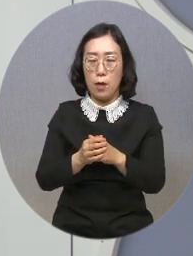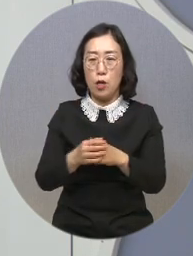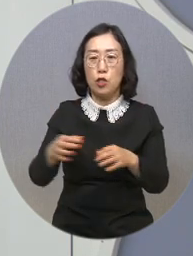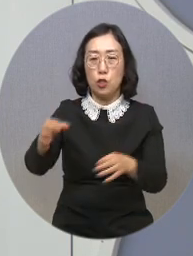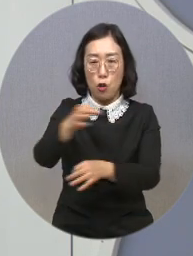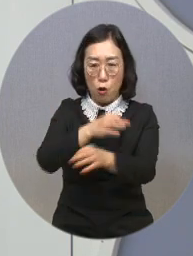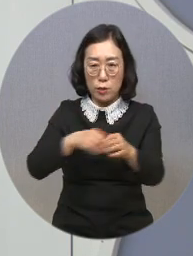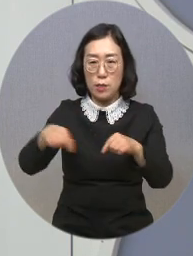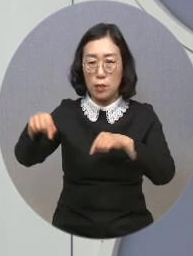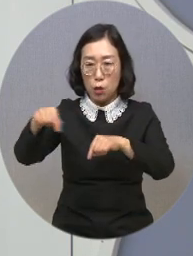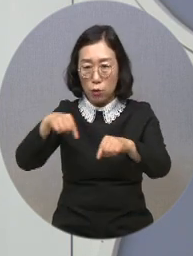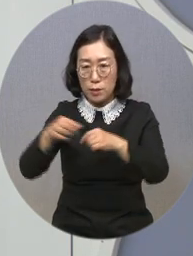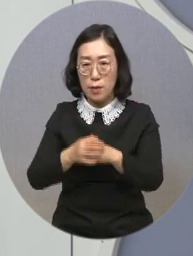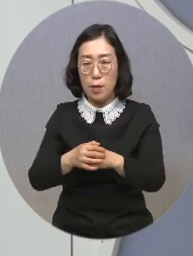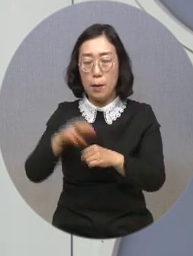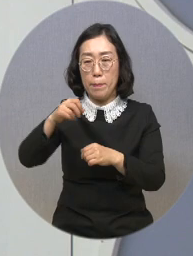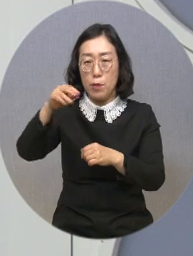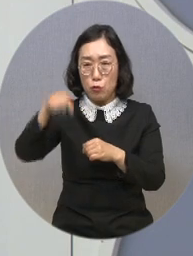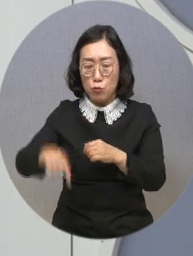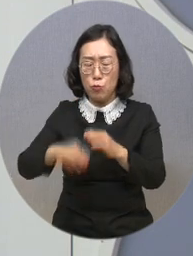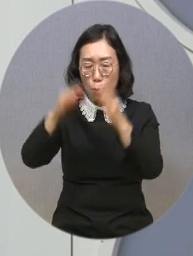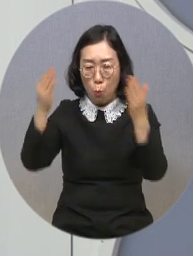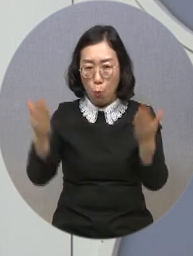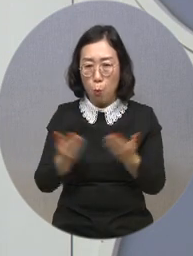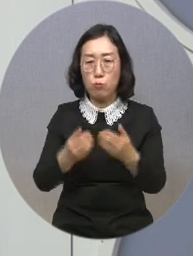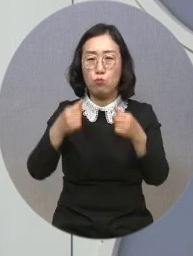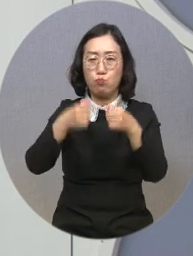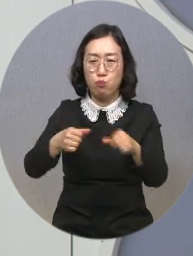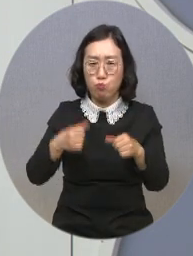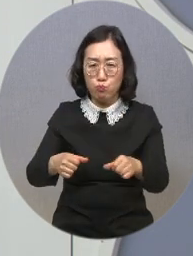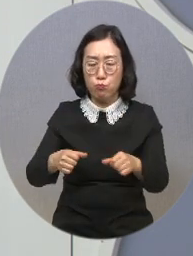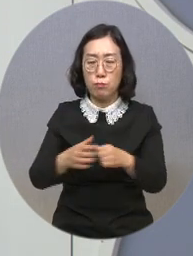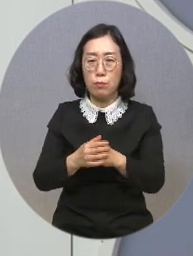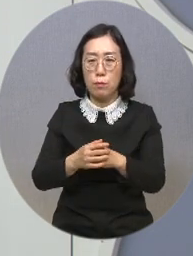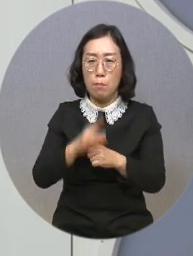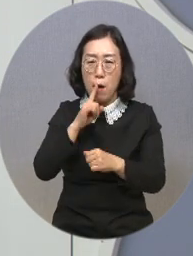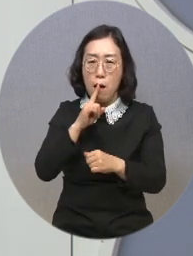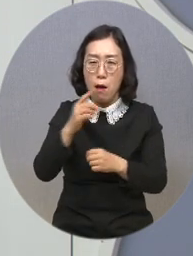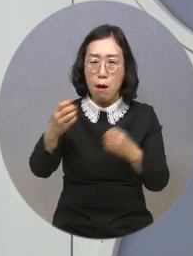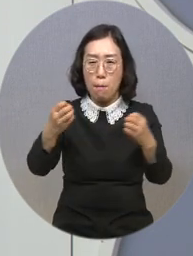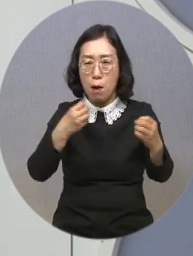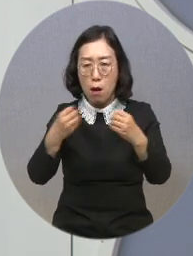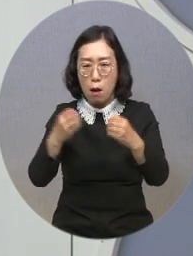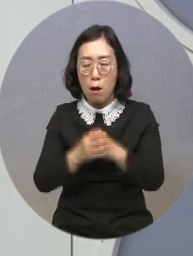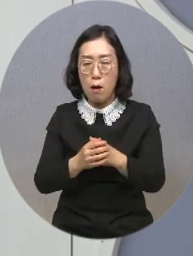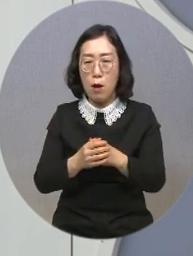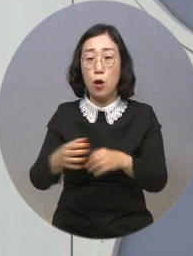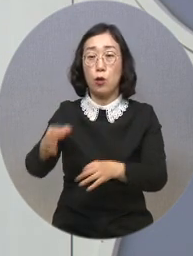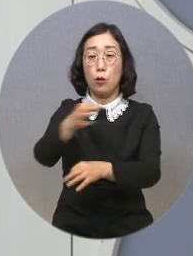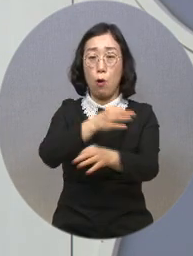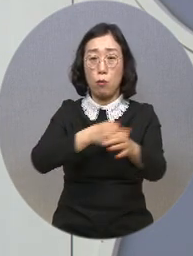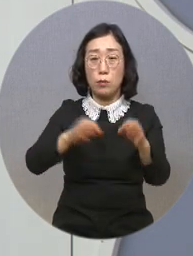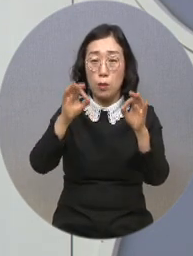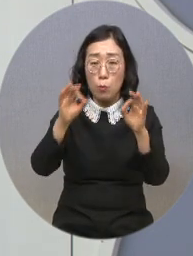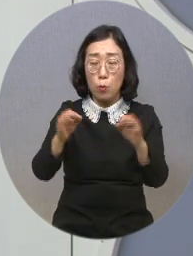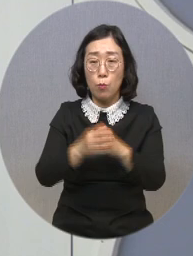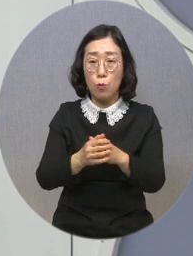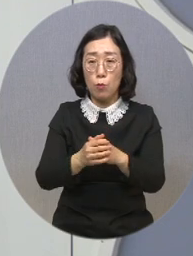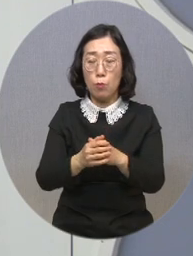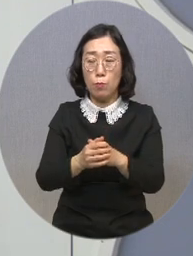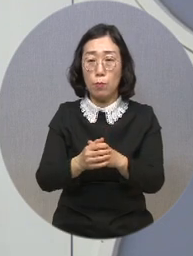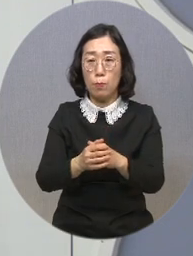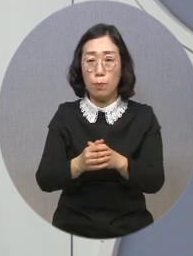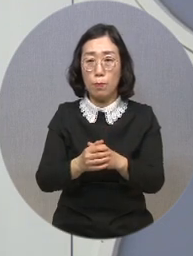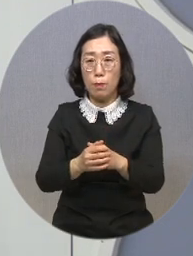경제, 민주 다 망가뜨렸다. 이렇게 말씀하셔요. 아. 그 경제만 하더라도 서민 경제가